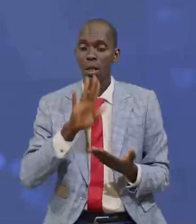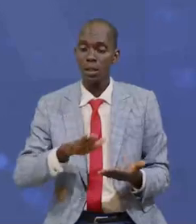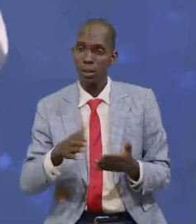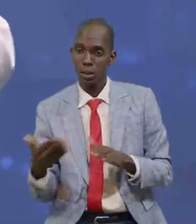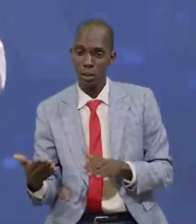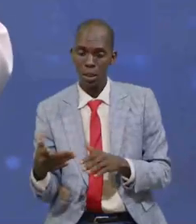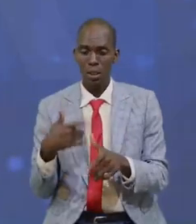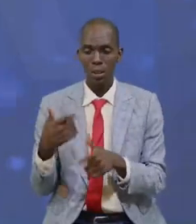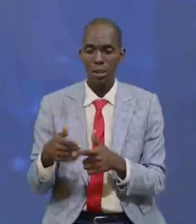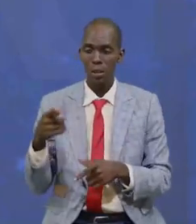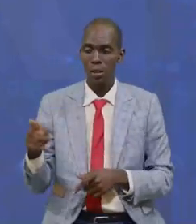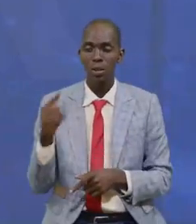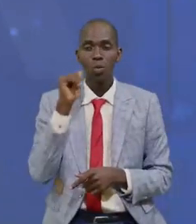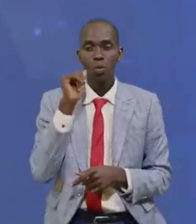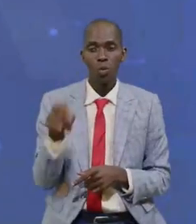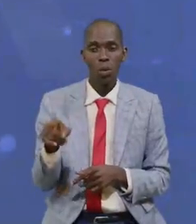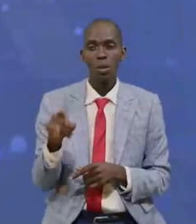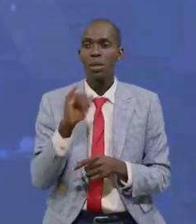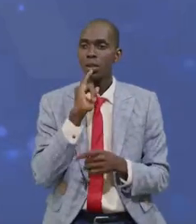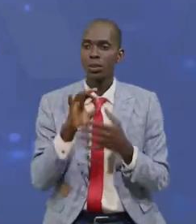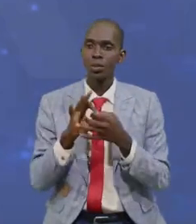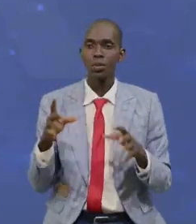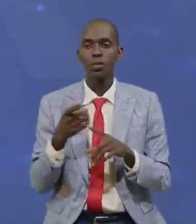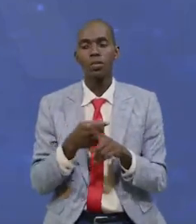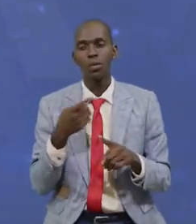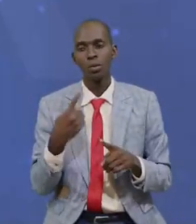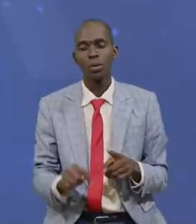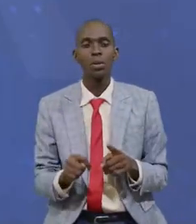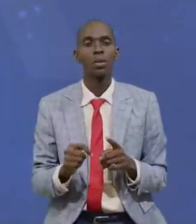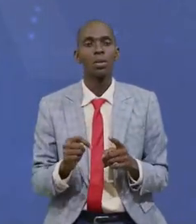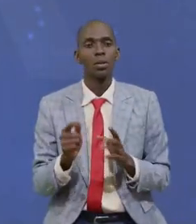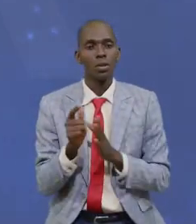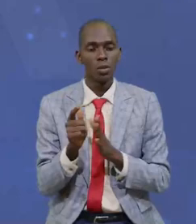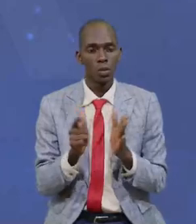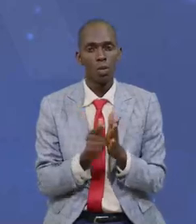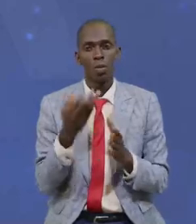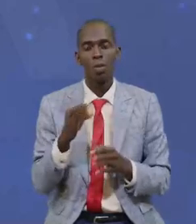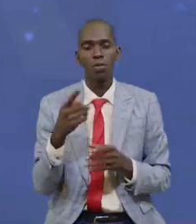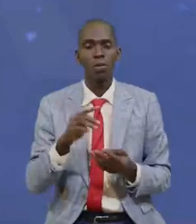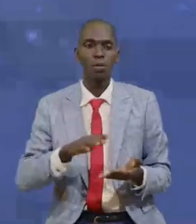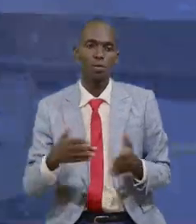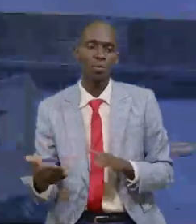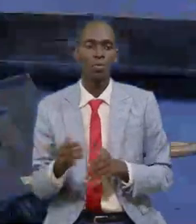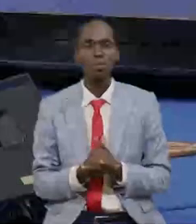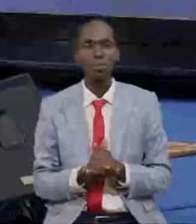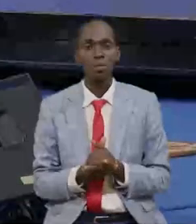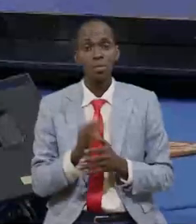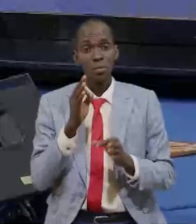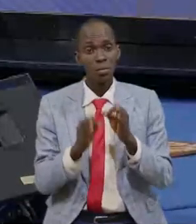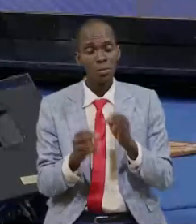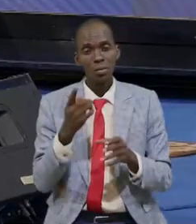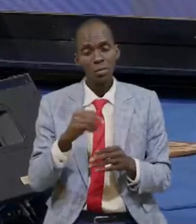Si le mari meurt, elle est dégagée de la loi qui la liait à son mari. Si le